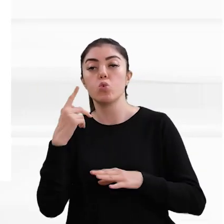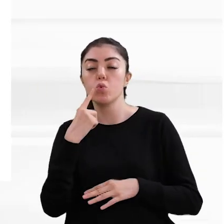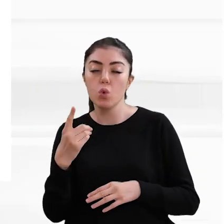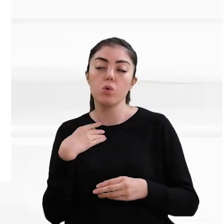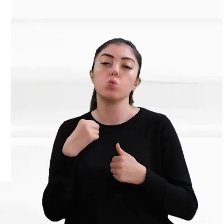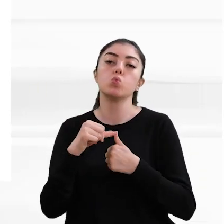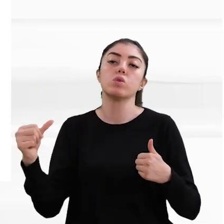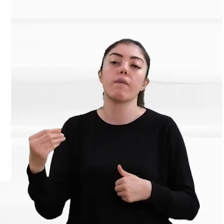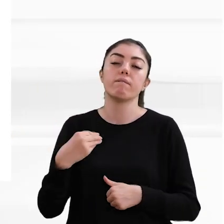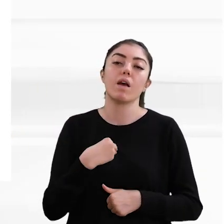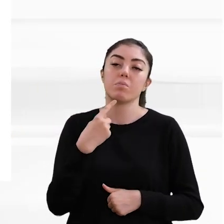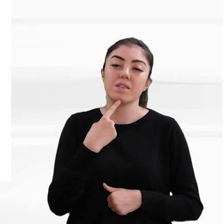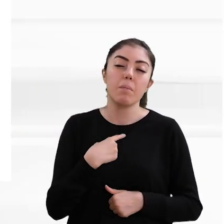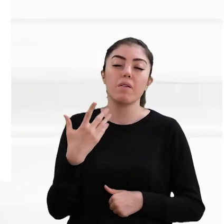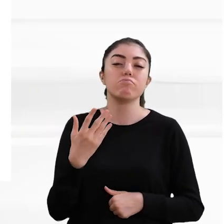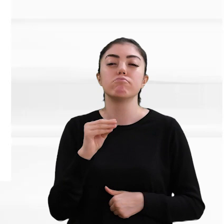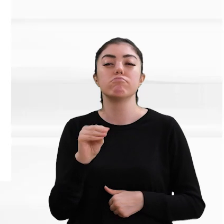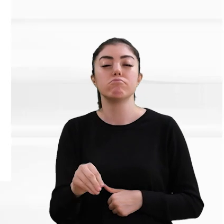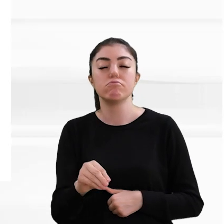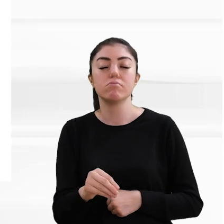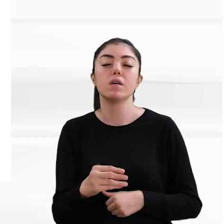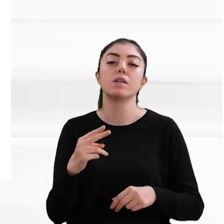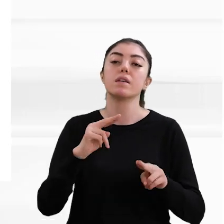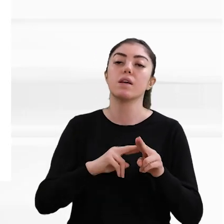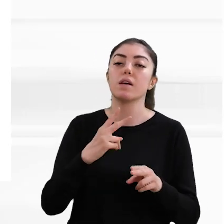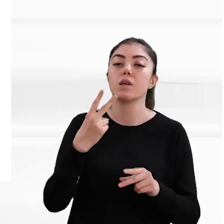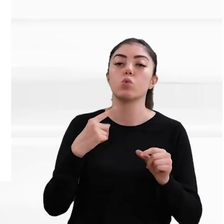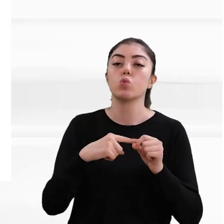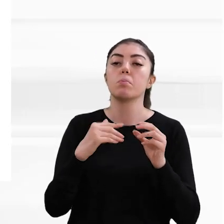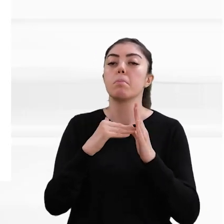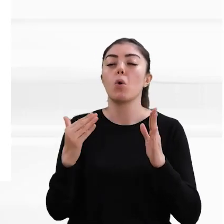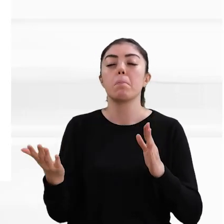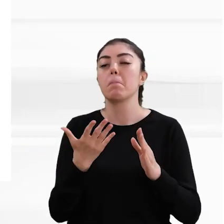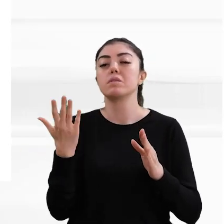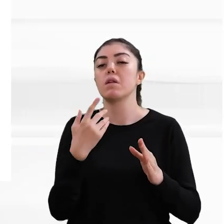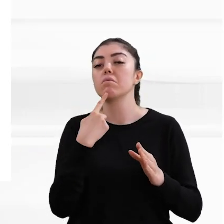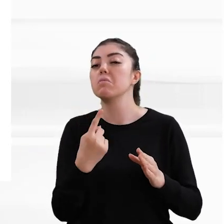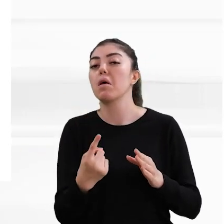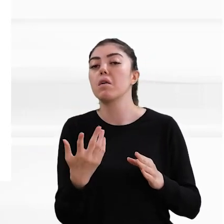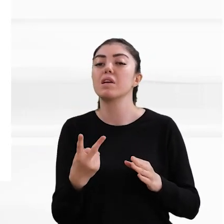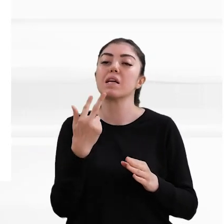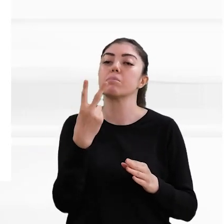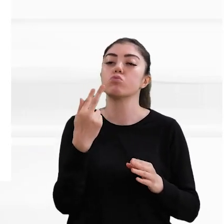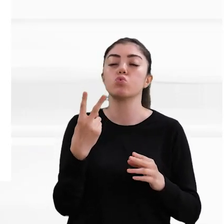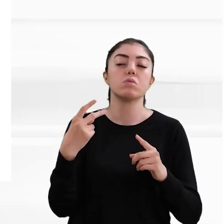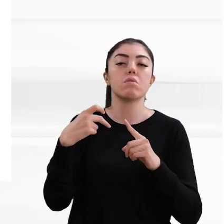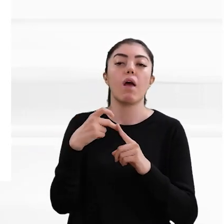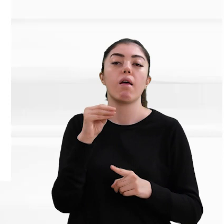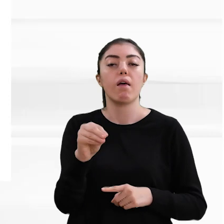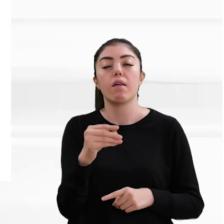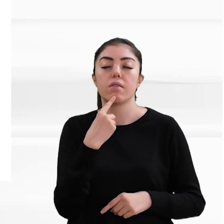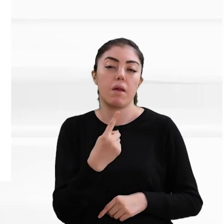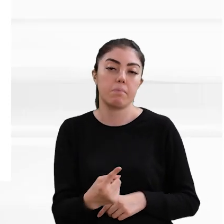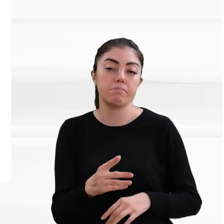büyük olacak şekilde bir uzaklık verilmiş. K, 2Q bölü mesela buraya